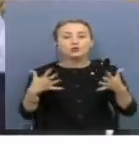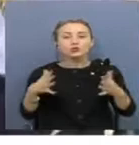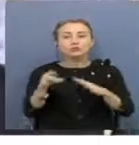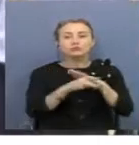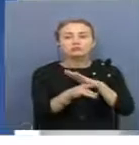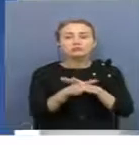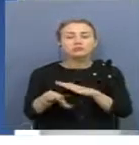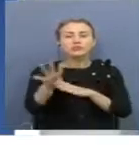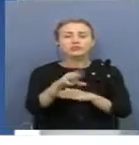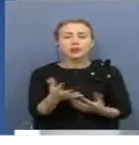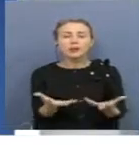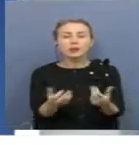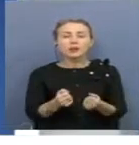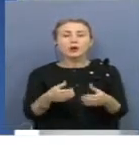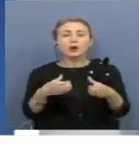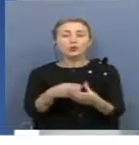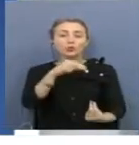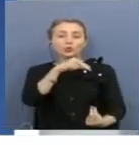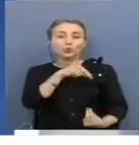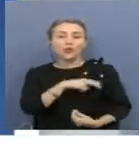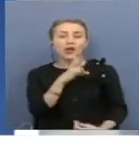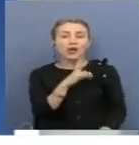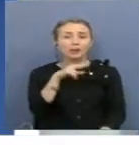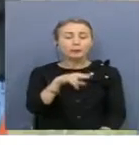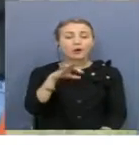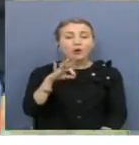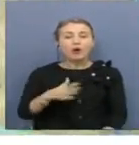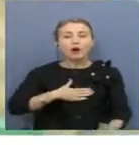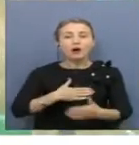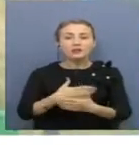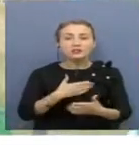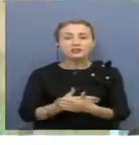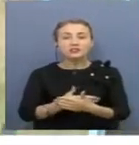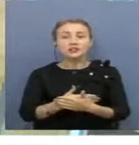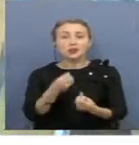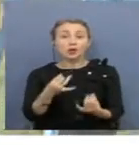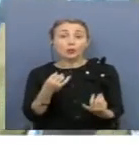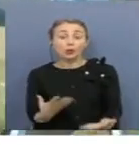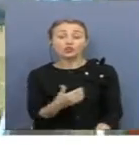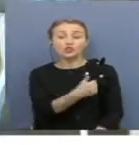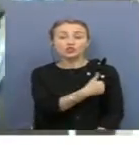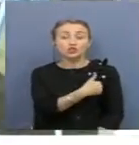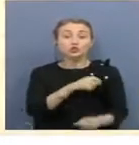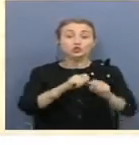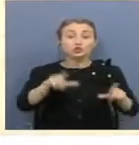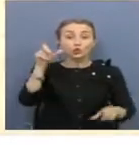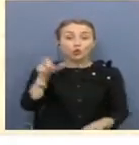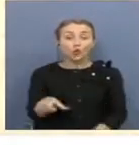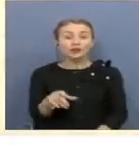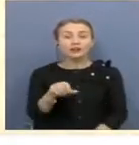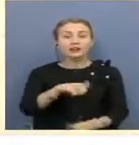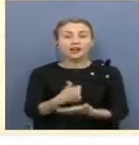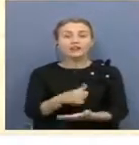айналды. Оған аймақтағы барлық еңбек ұжымдары, үкіметтік емес ұйымдар мен қоғам белсенділері, сондай-ақ студенттер мен оқушылар түгел тартылуда. Мұндағы